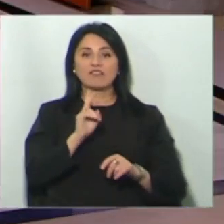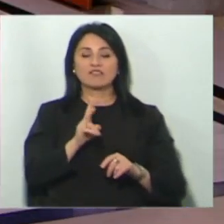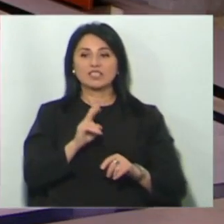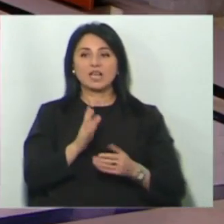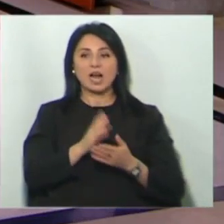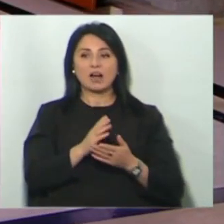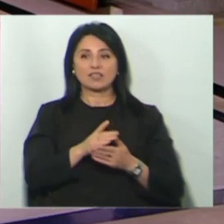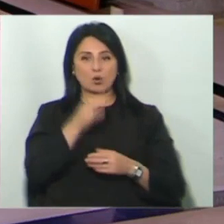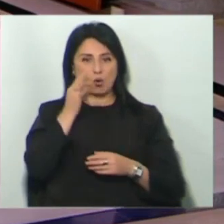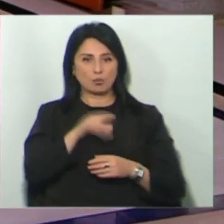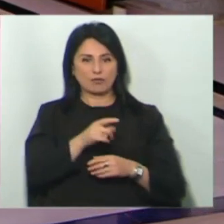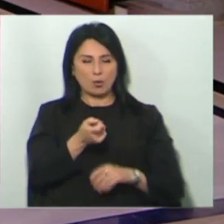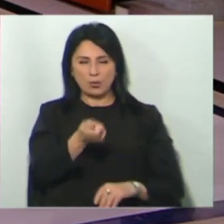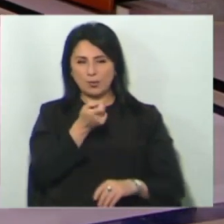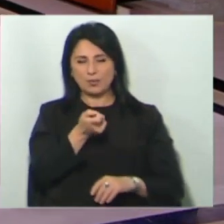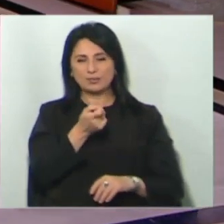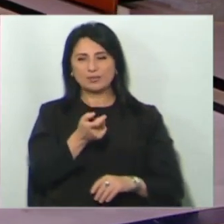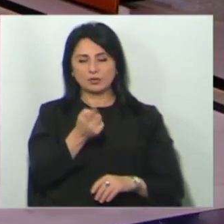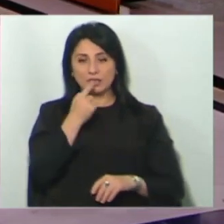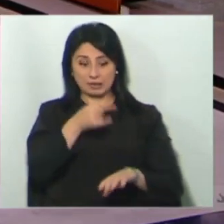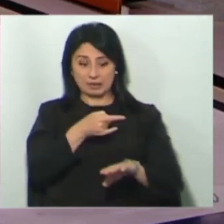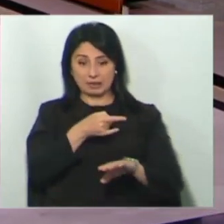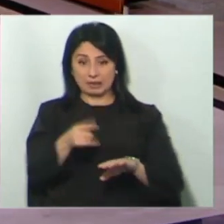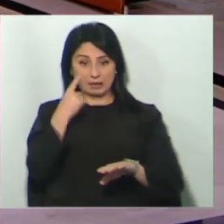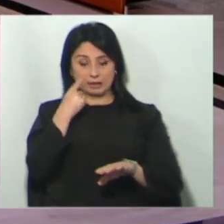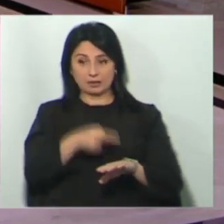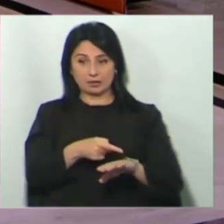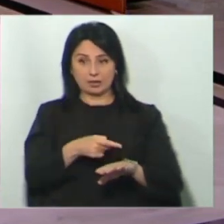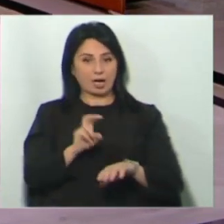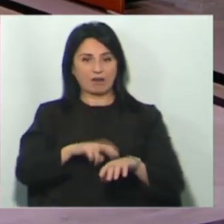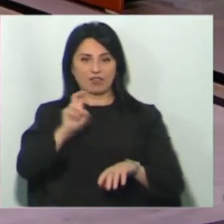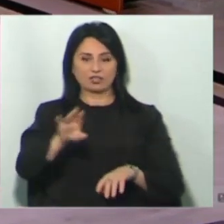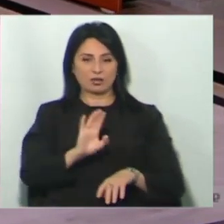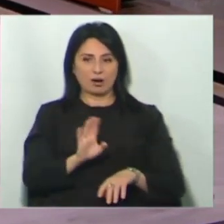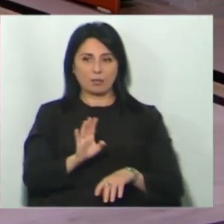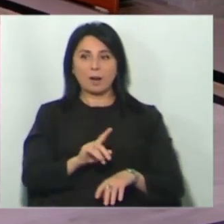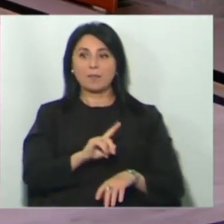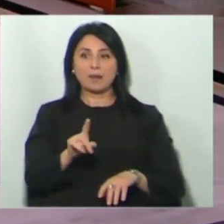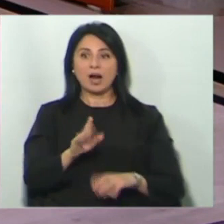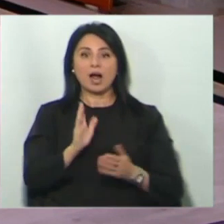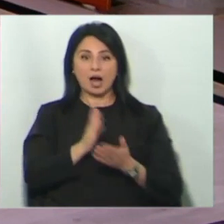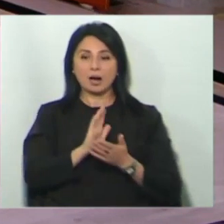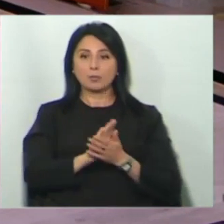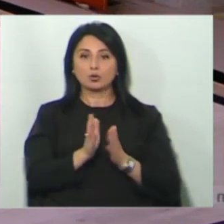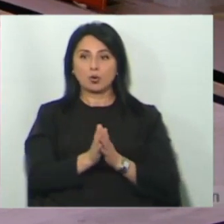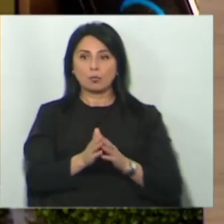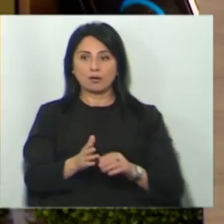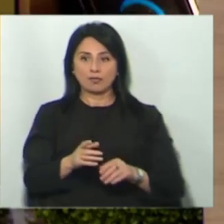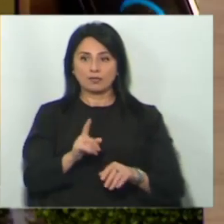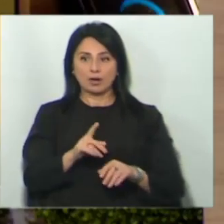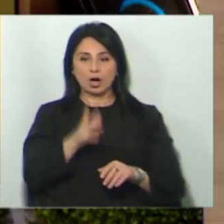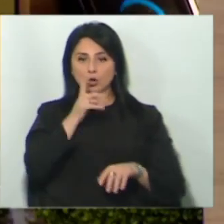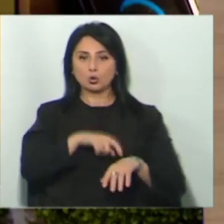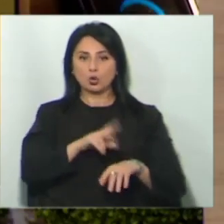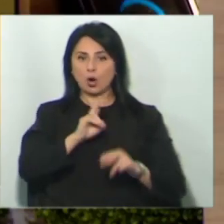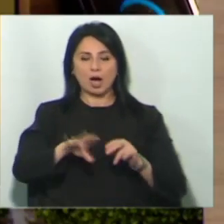ვისაც აქვს ასეთი გამოცდილება და ოდნავ შეუწითლდა კანი, არ მიდის კლინიკაში, მაგრამ არის მდგომარეობები, როდესაც არ უნდა